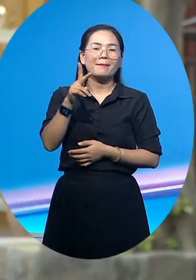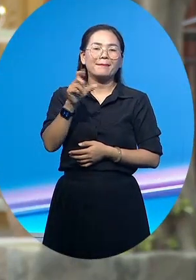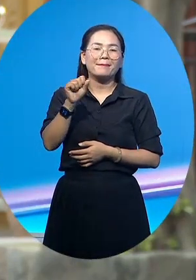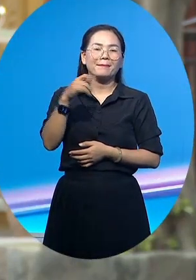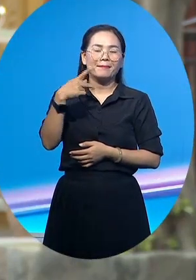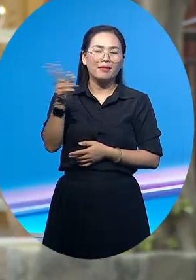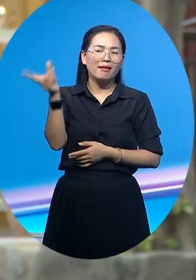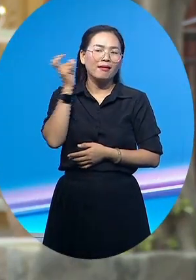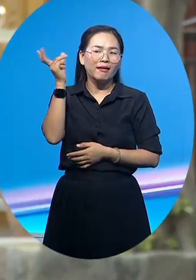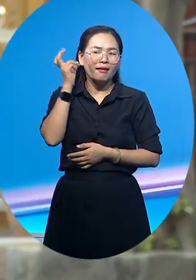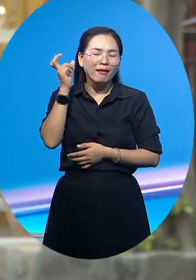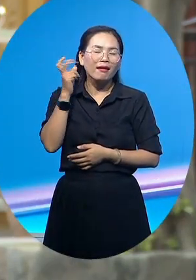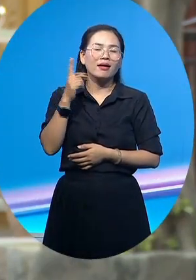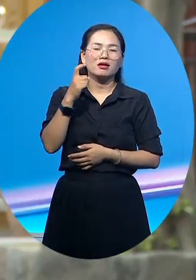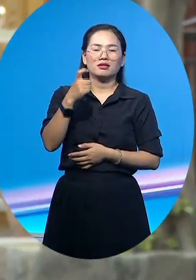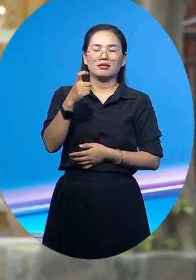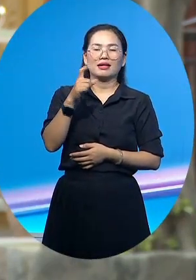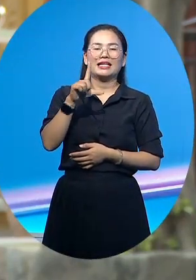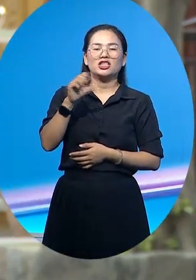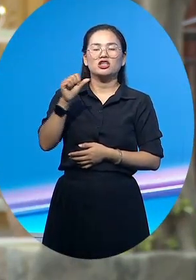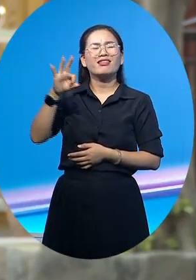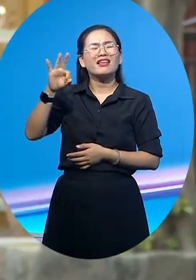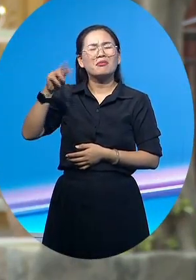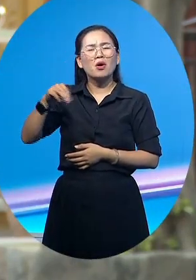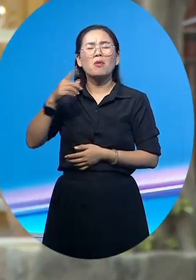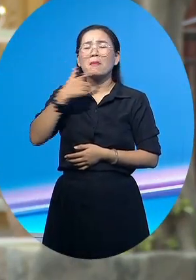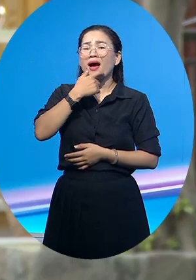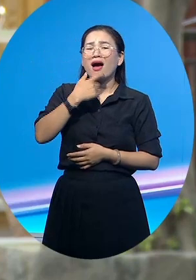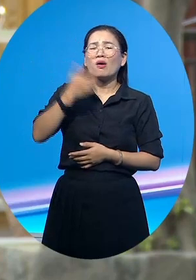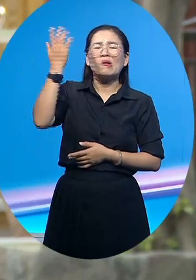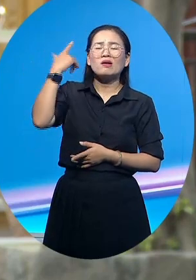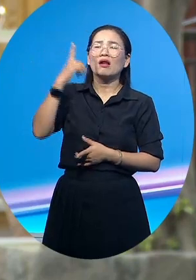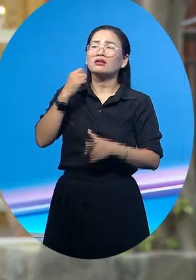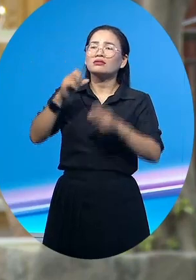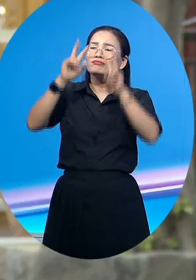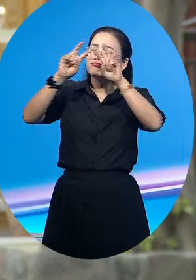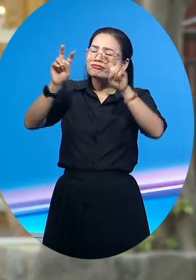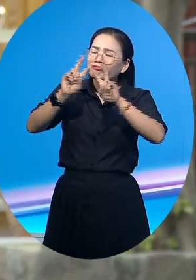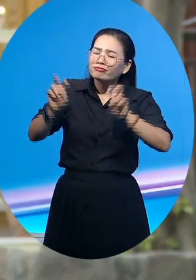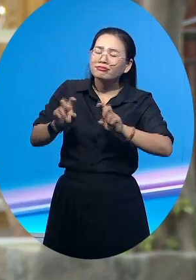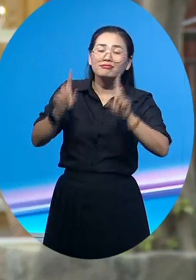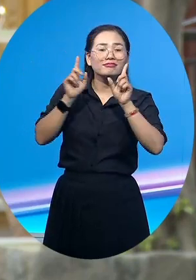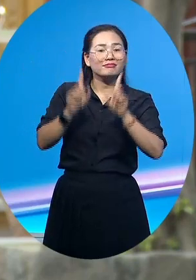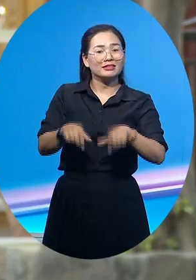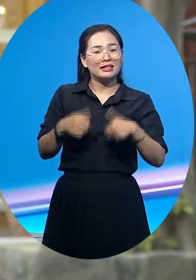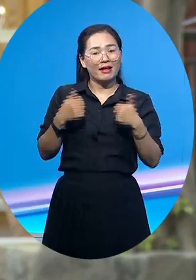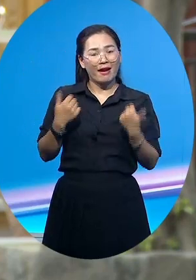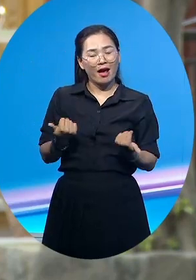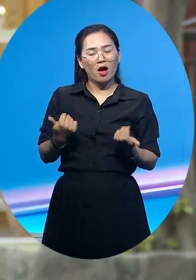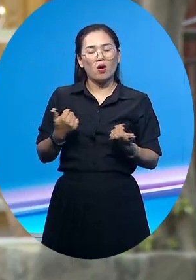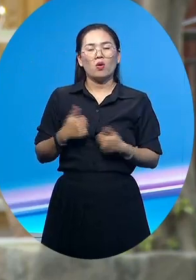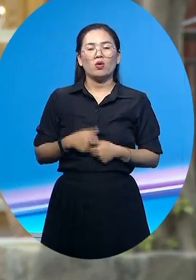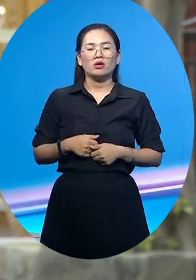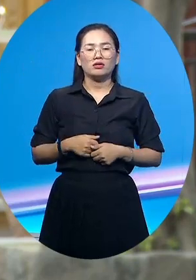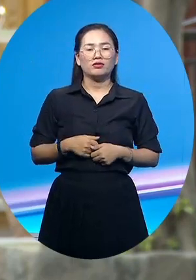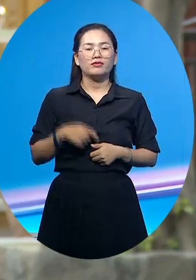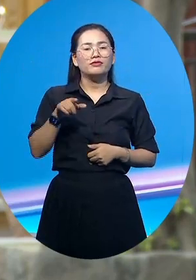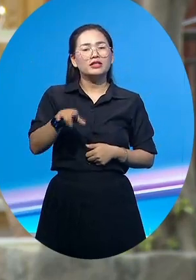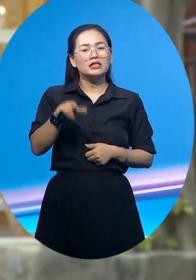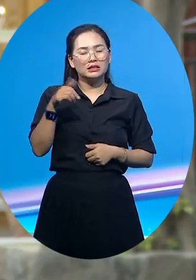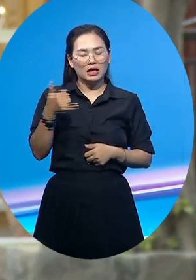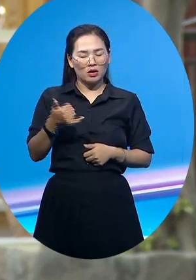Đức Linh Sơn Thánh Mẫu để mà mình tìm hiểu thêm rồi Cái cái biểu tượng của